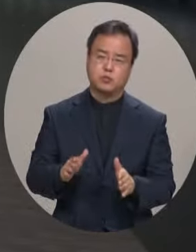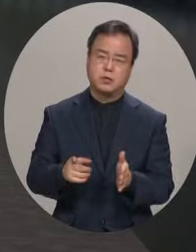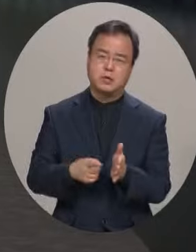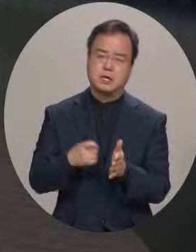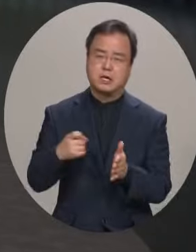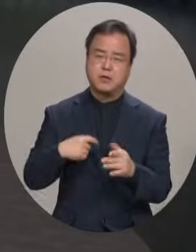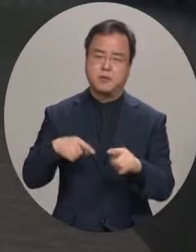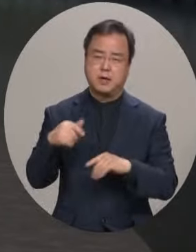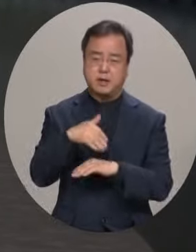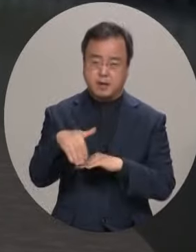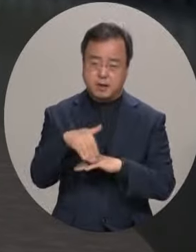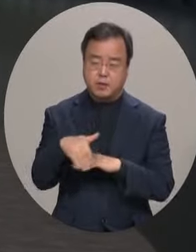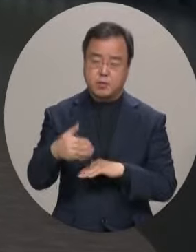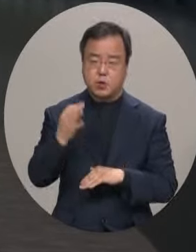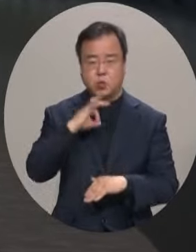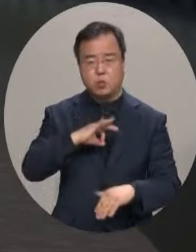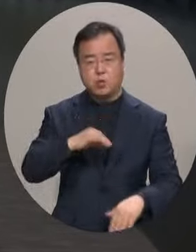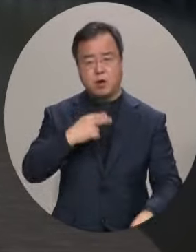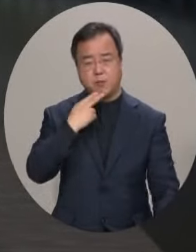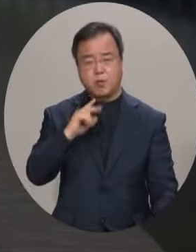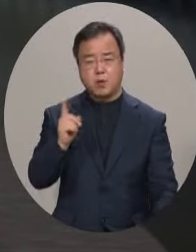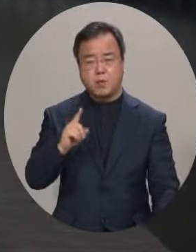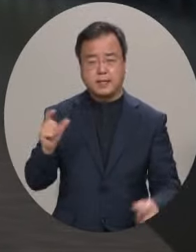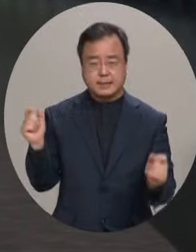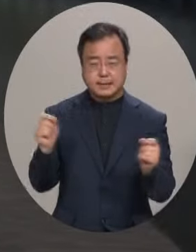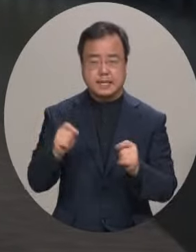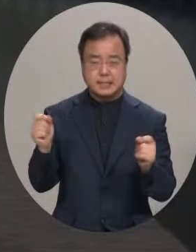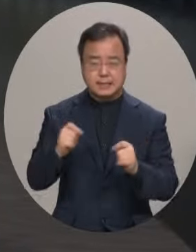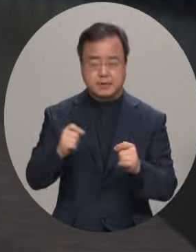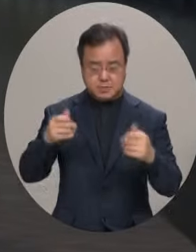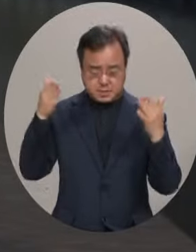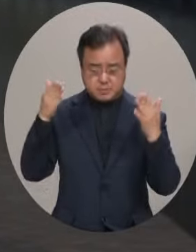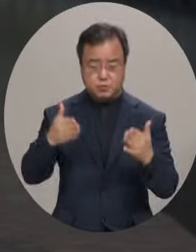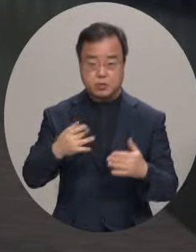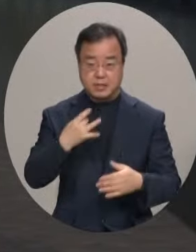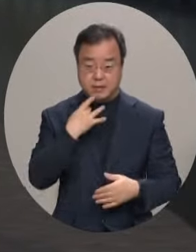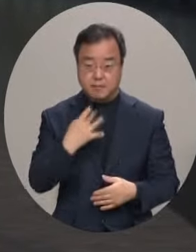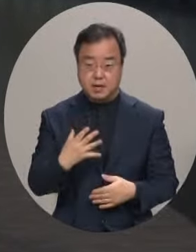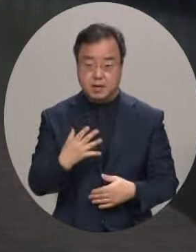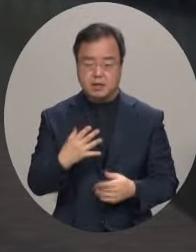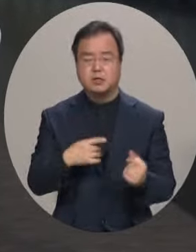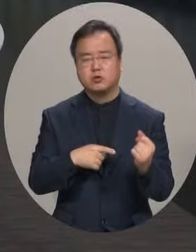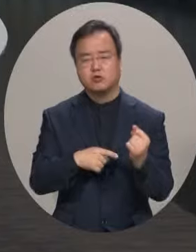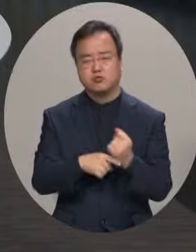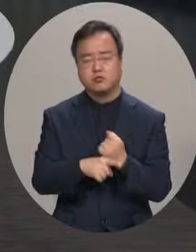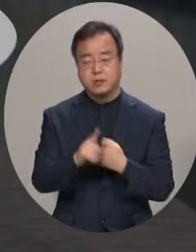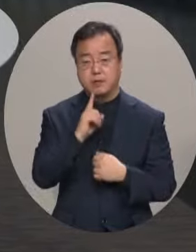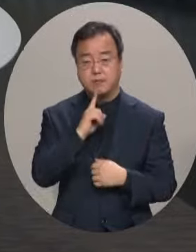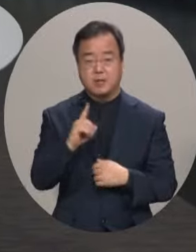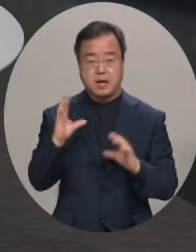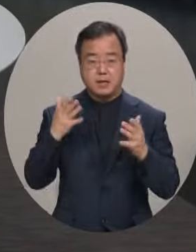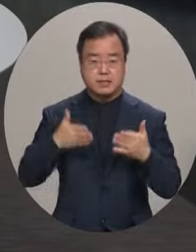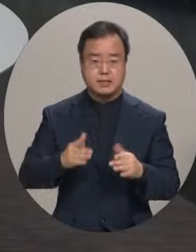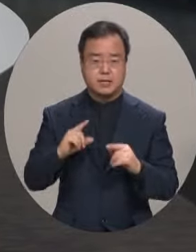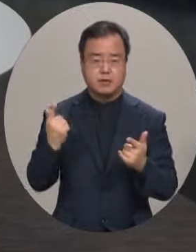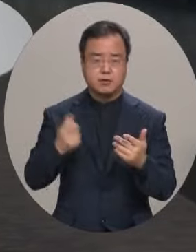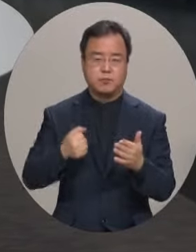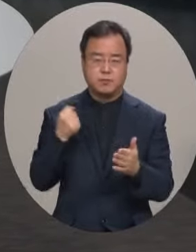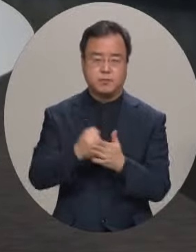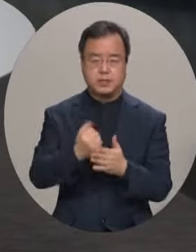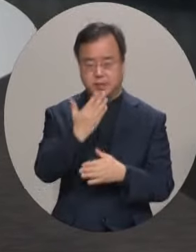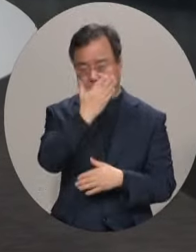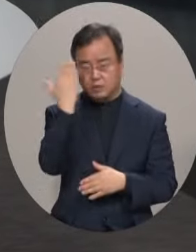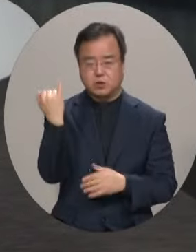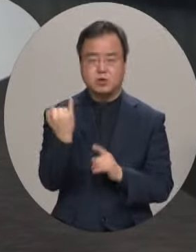떨어졌던게 단기 처방이 급급했기 때문이다 뭐 이런 지적도 일부 있는데요이 아이를 낳지 않 로 결심하는 청년 여성들의